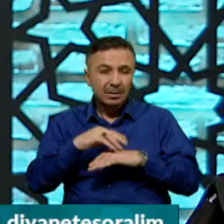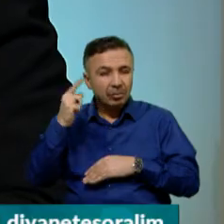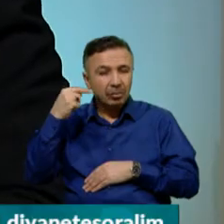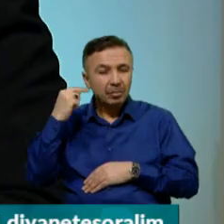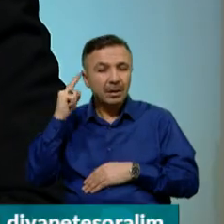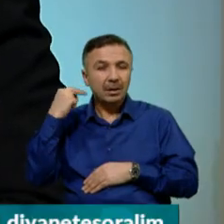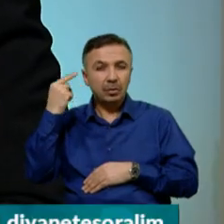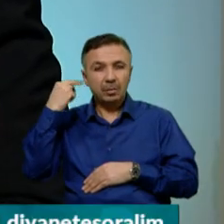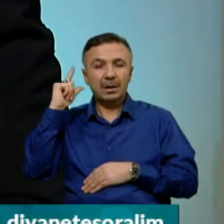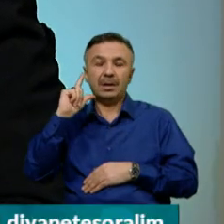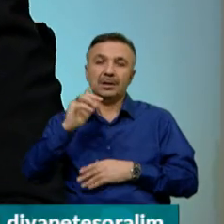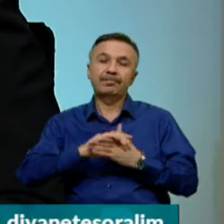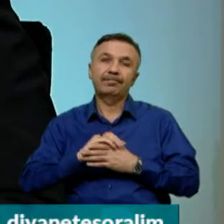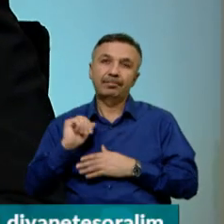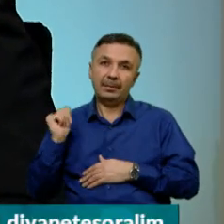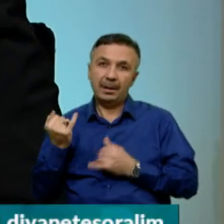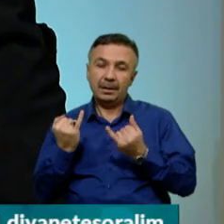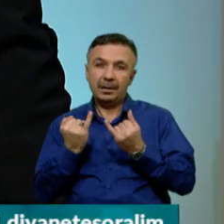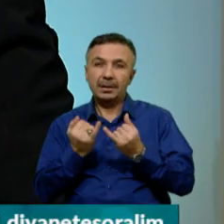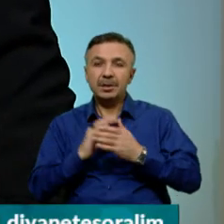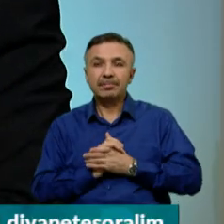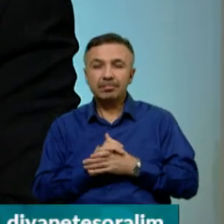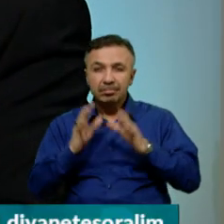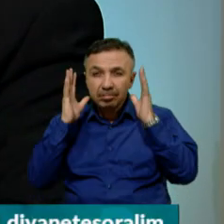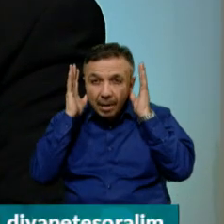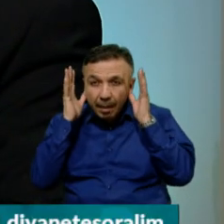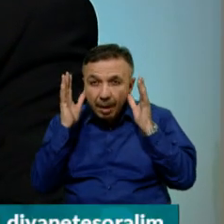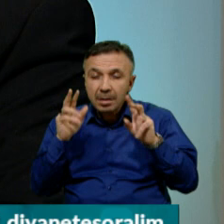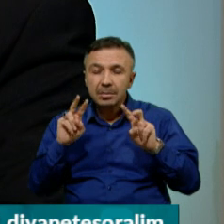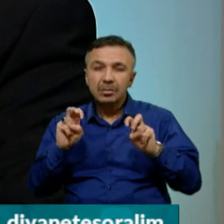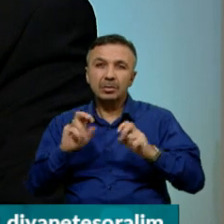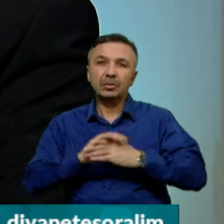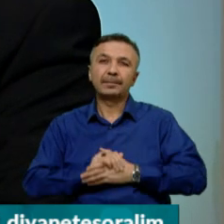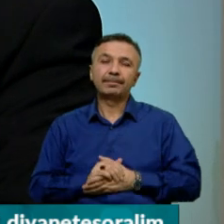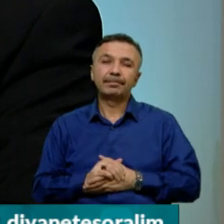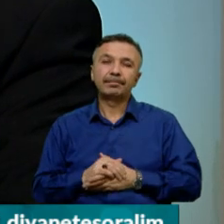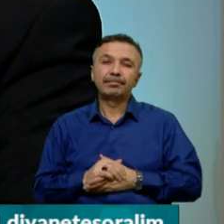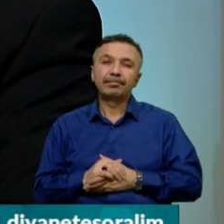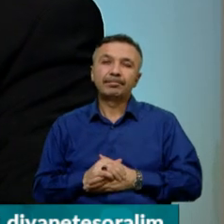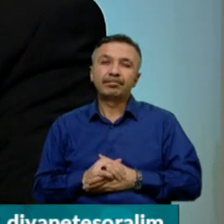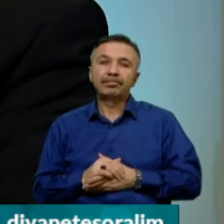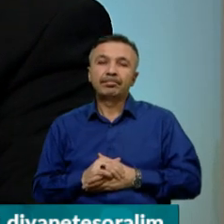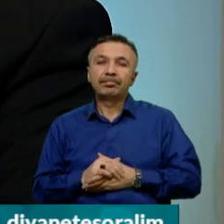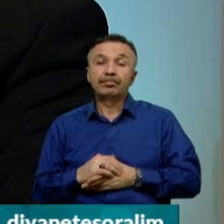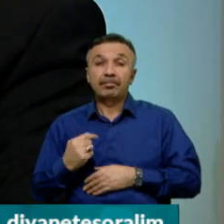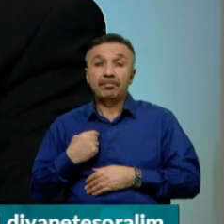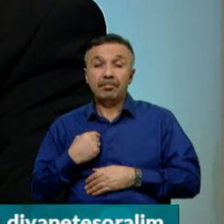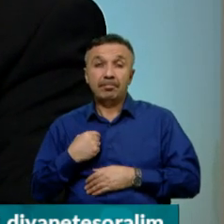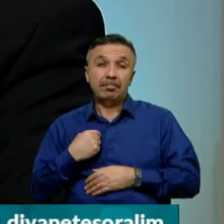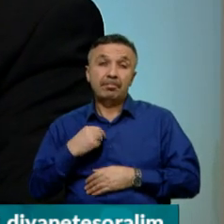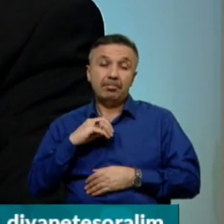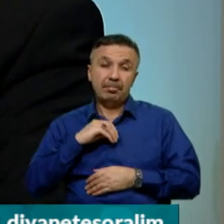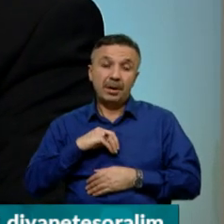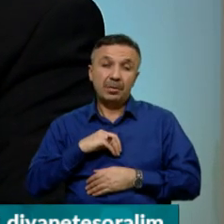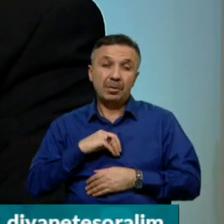yani değerli kardeşim namaz konusunda bence özel bir program yapmak lazım